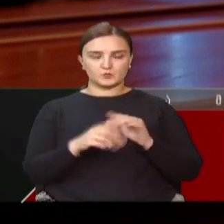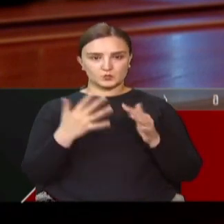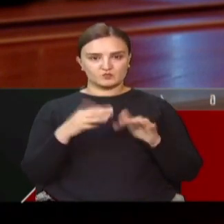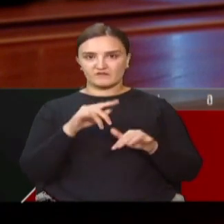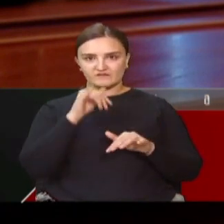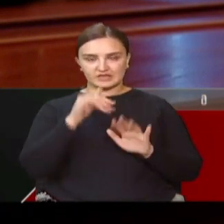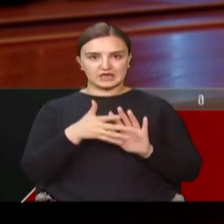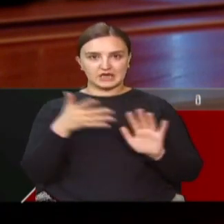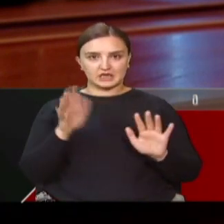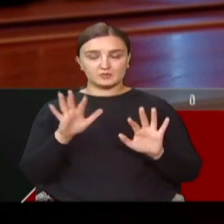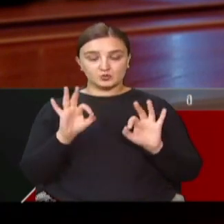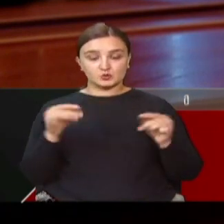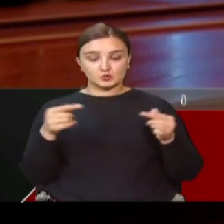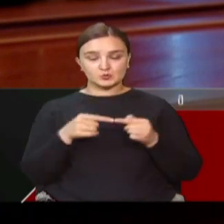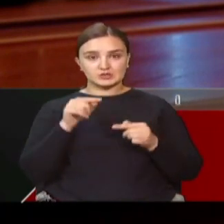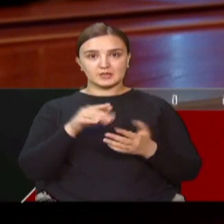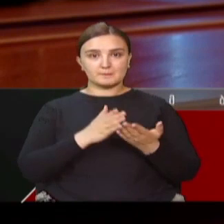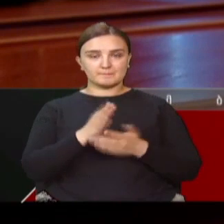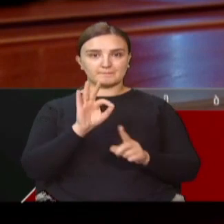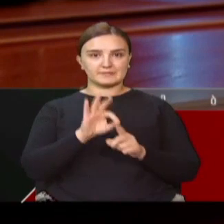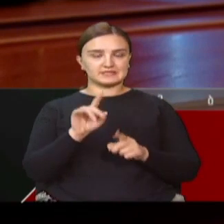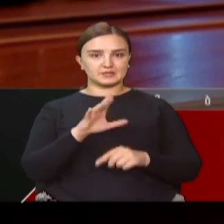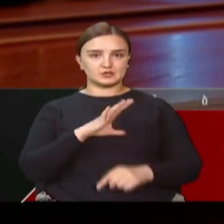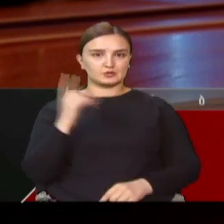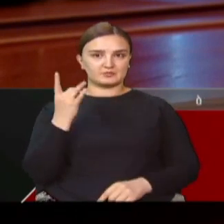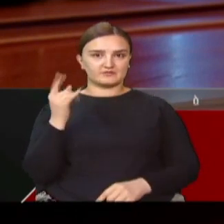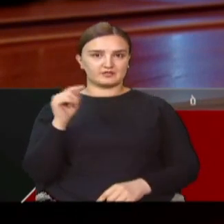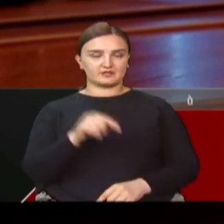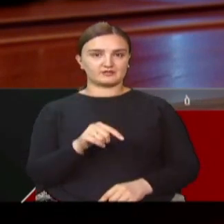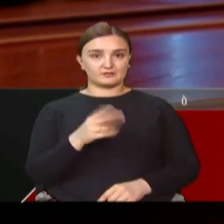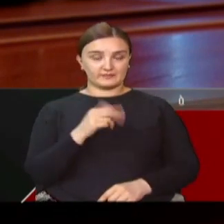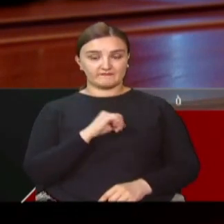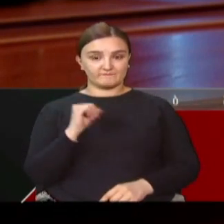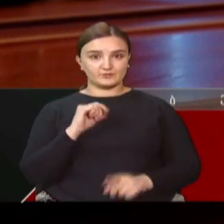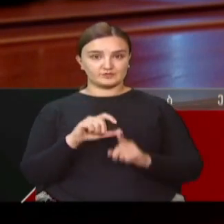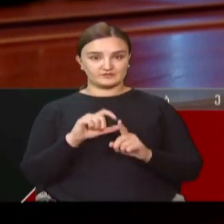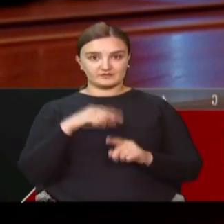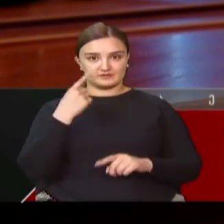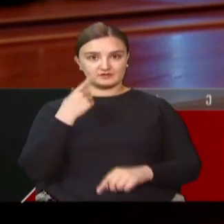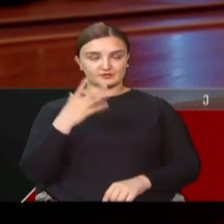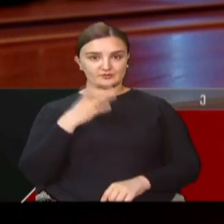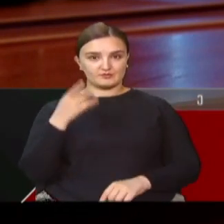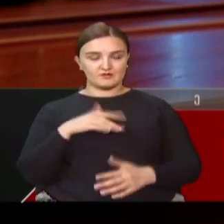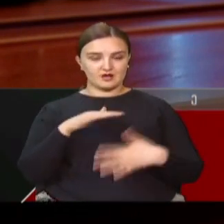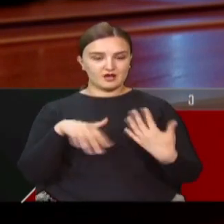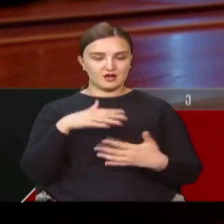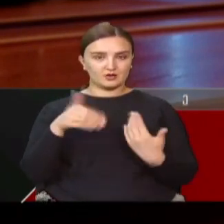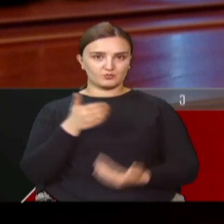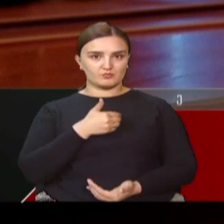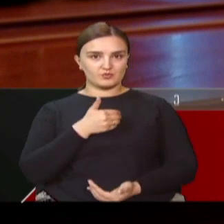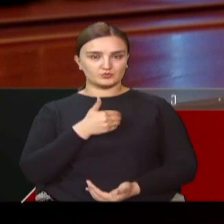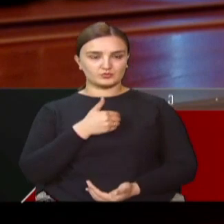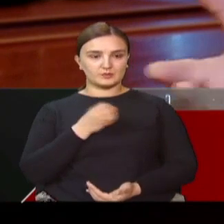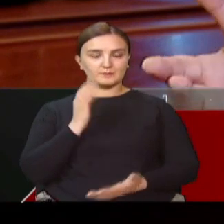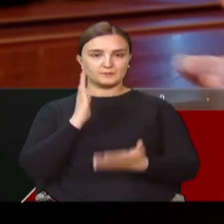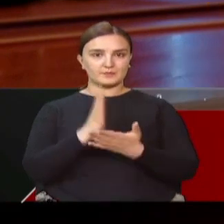ვეღარ გაიგებთო და ზუსტად იმ მიზნით, რა მიზნითაც პირველად შემოუშვეს. ხო, თვითონ ხო გააჟღერა ეს, რა აქ უნდა და არეულობა და ასე შემდგომ.